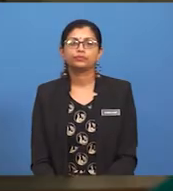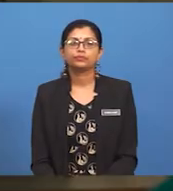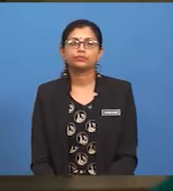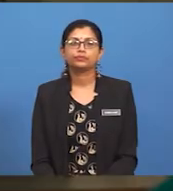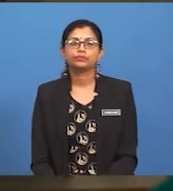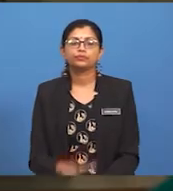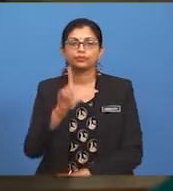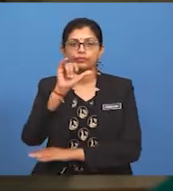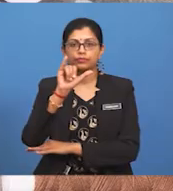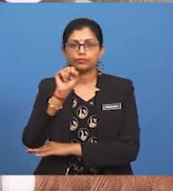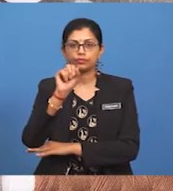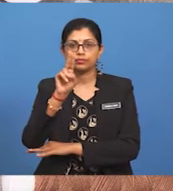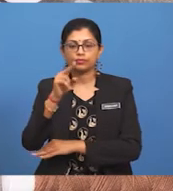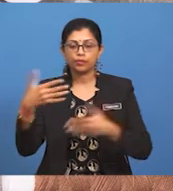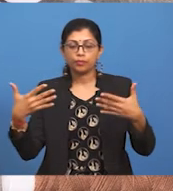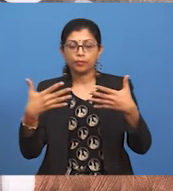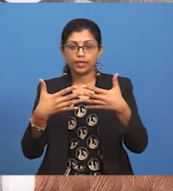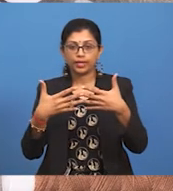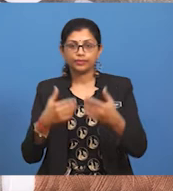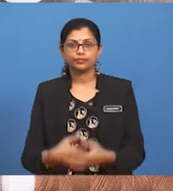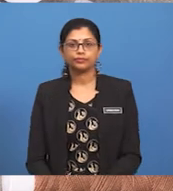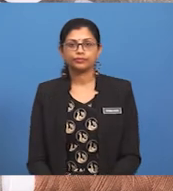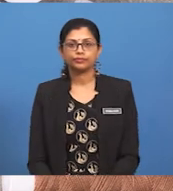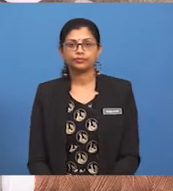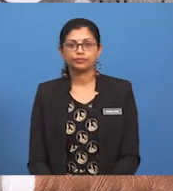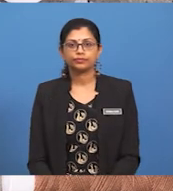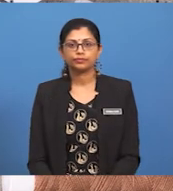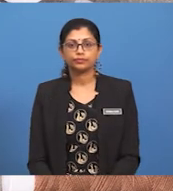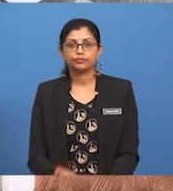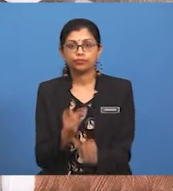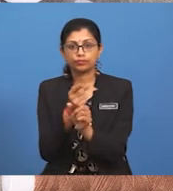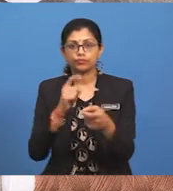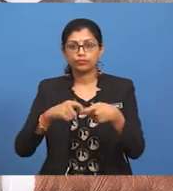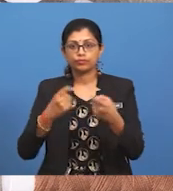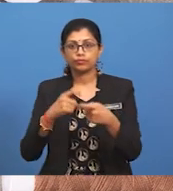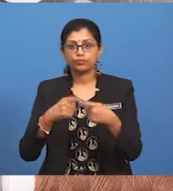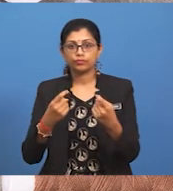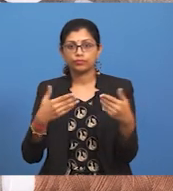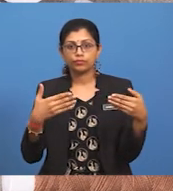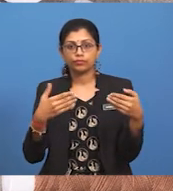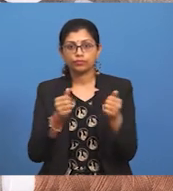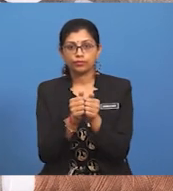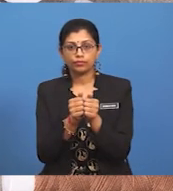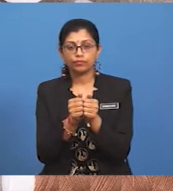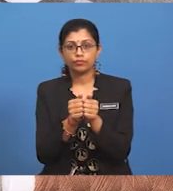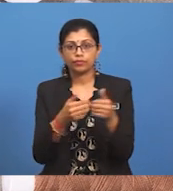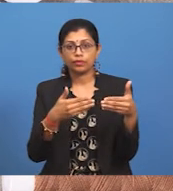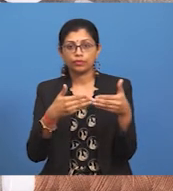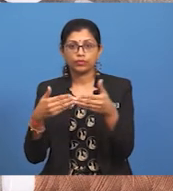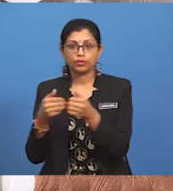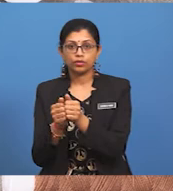Lisu pemadan merupakan garisan putus-putus yang bersambung dengan titik